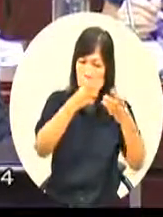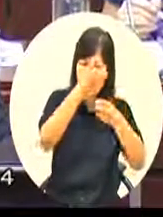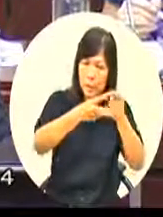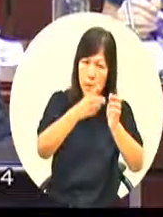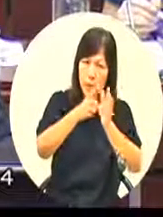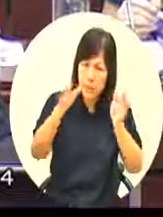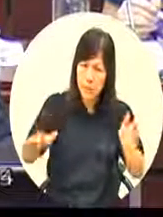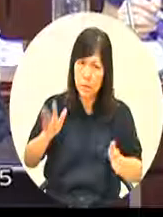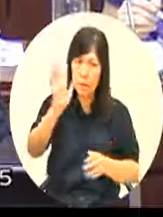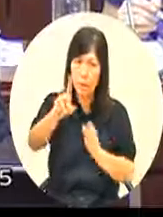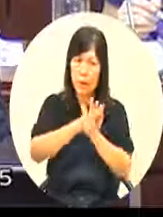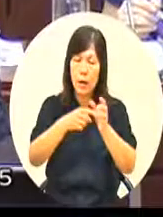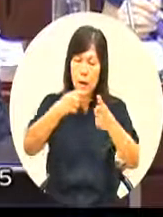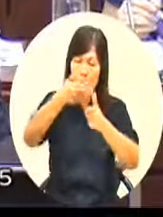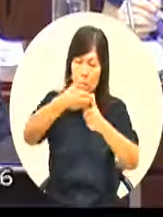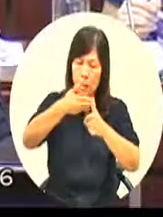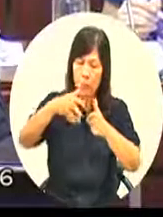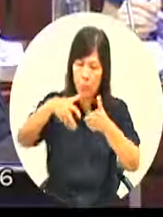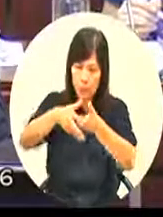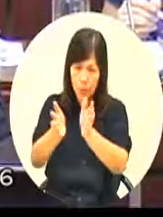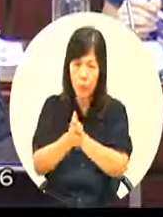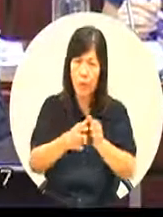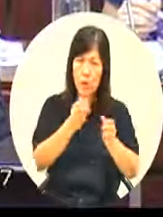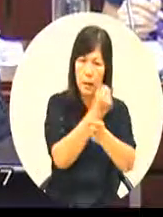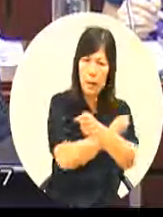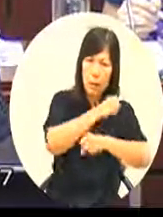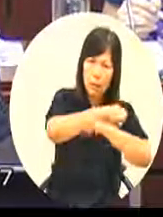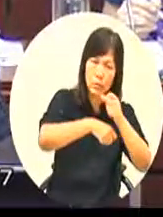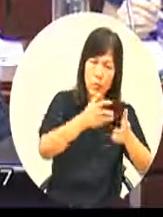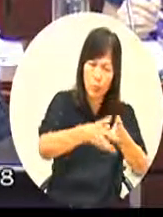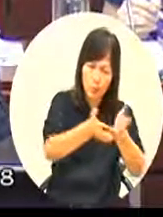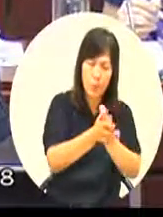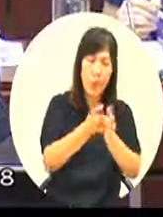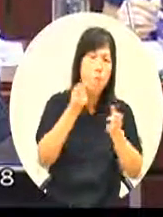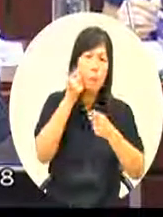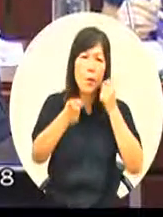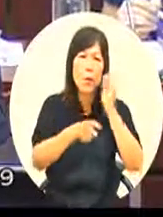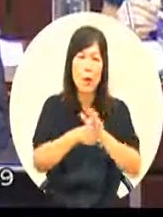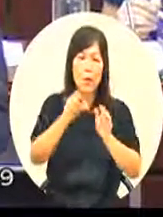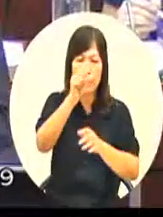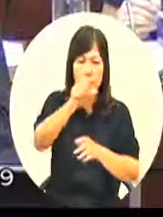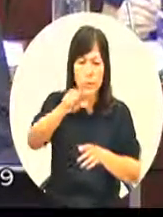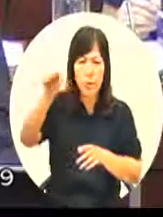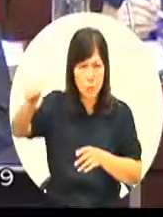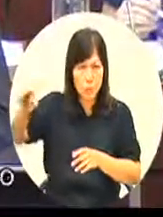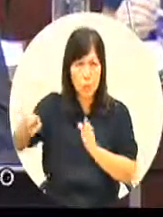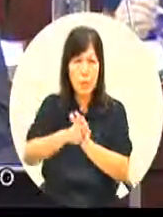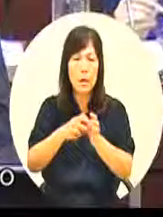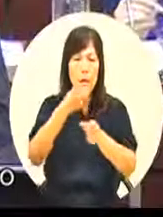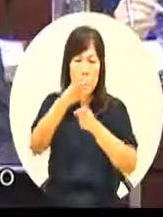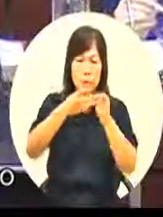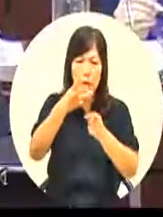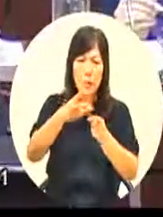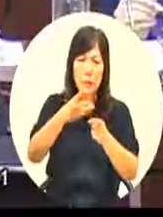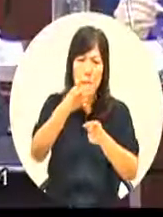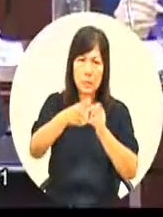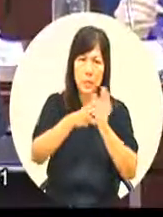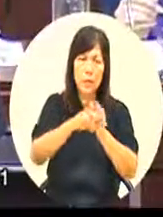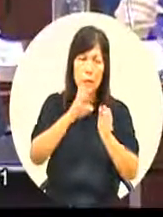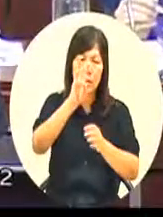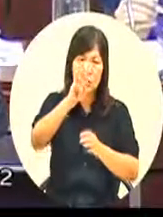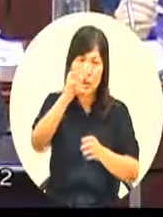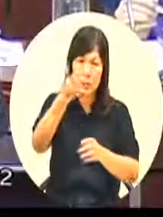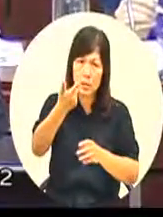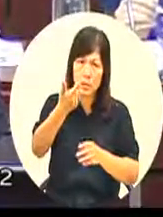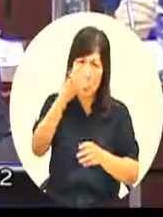然后由教育部跟劳动部每一年各提每个月各提拨5000块，意思说过三年他有36万作为他将